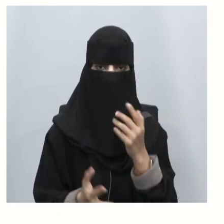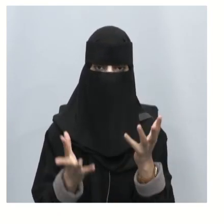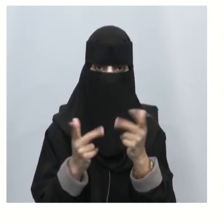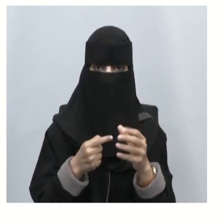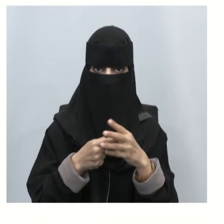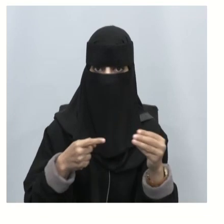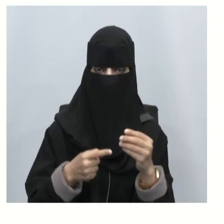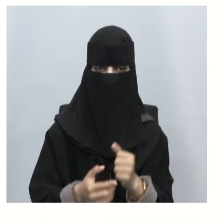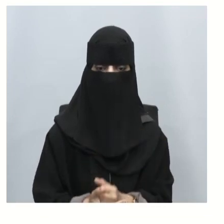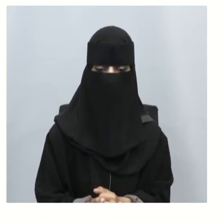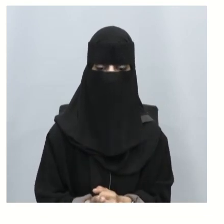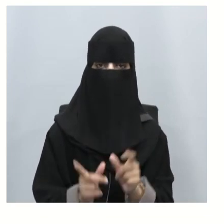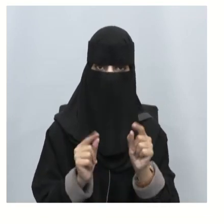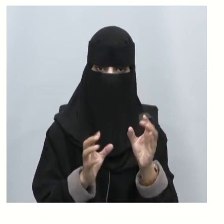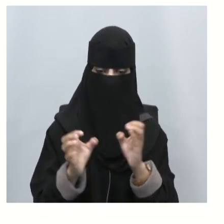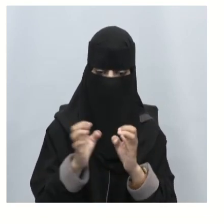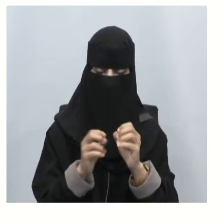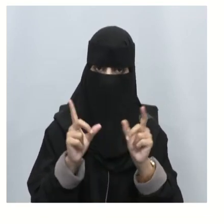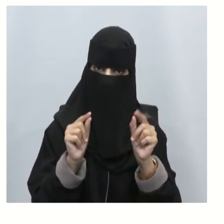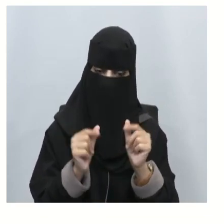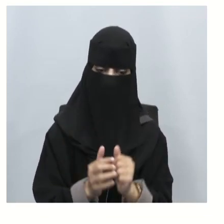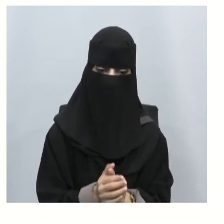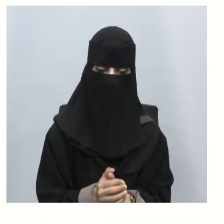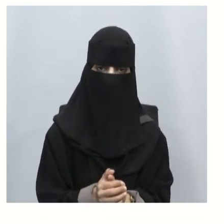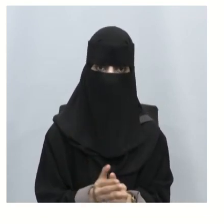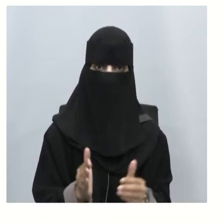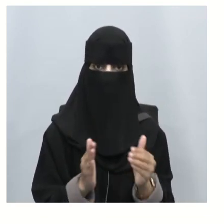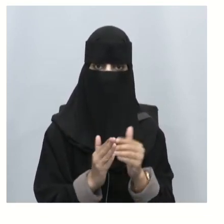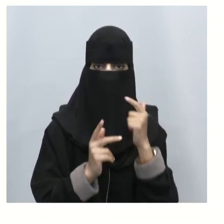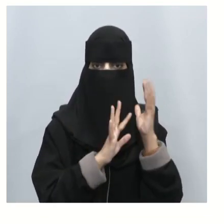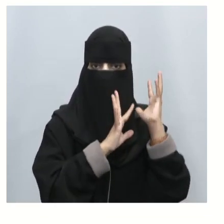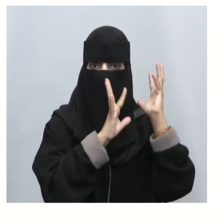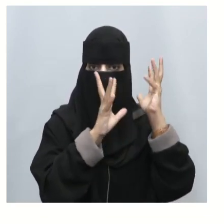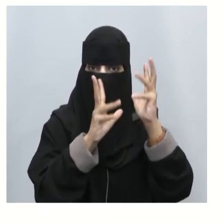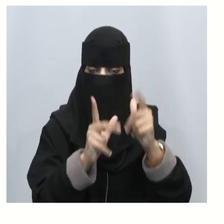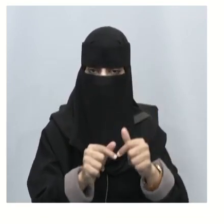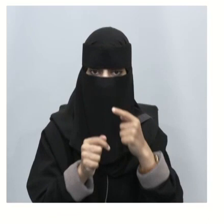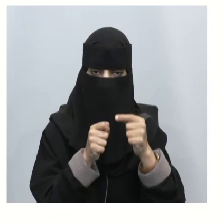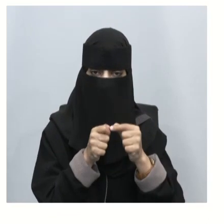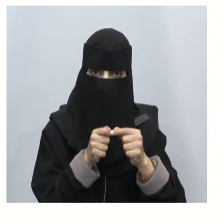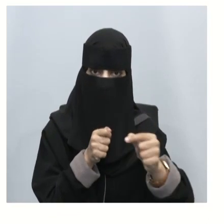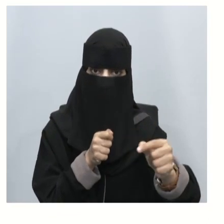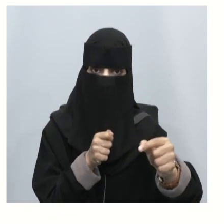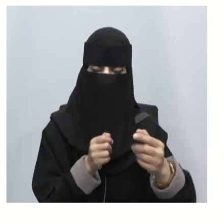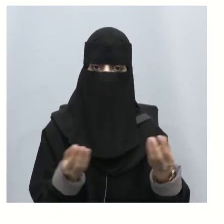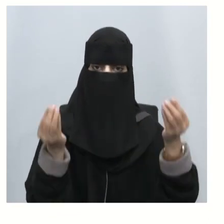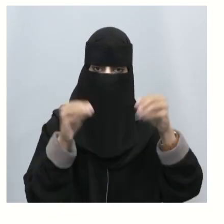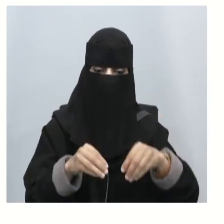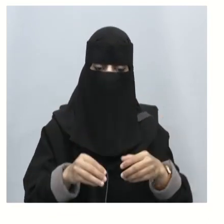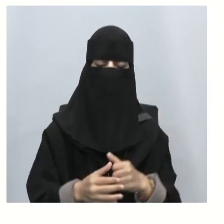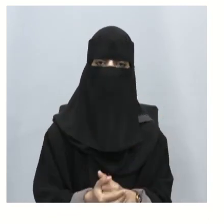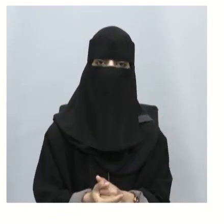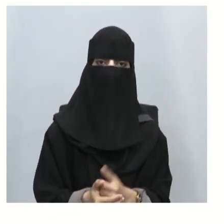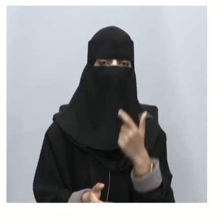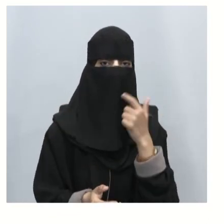العمليه الحسابيه احسنتم رائعين اذا دام الحكم العباسي فتره زمنيه طويله جدا